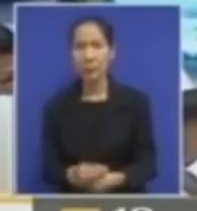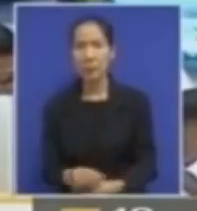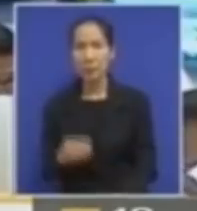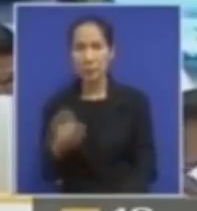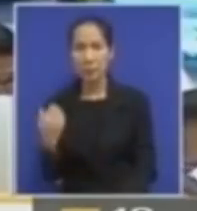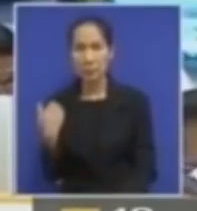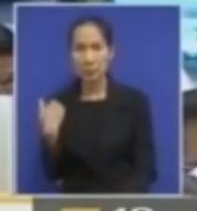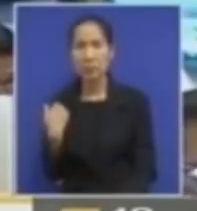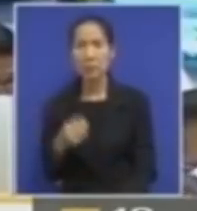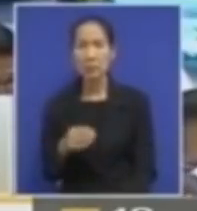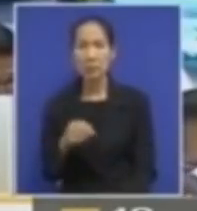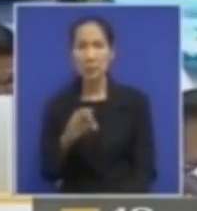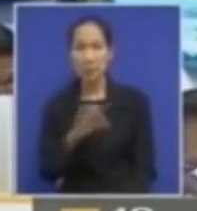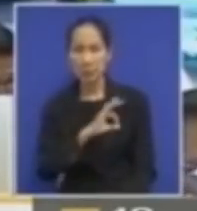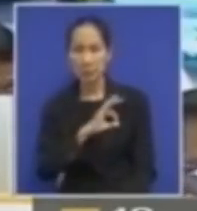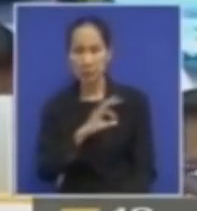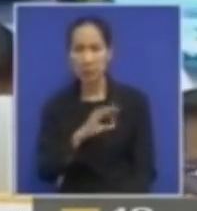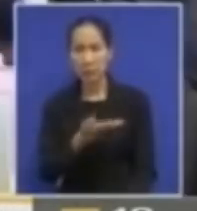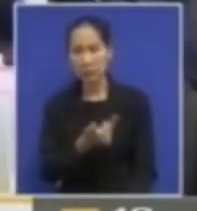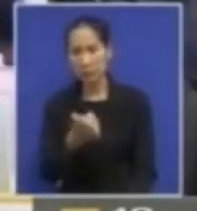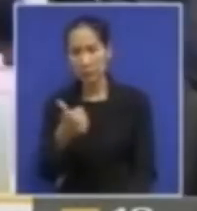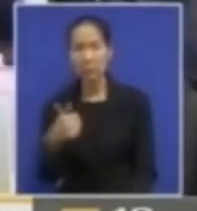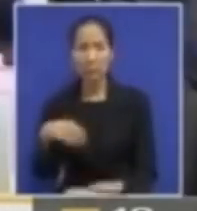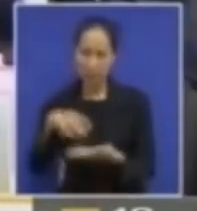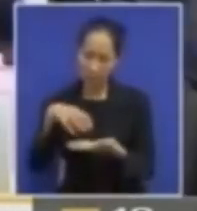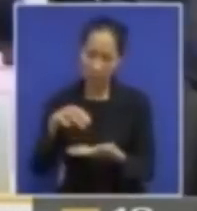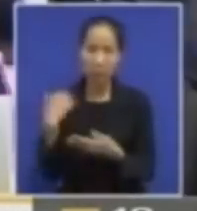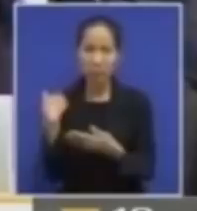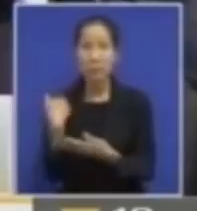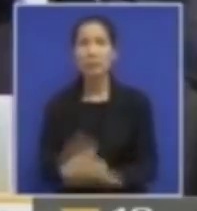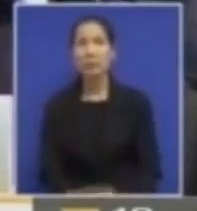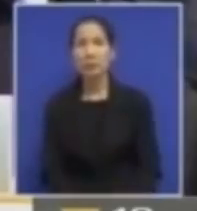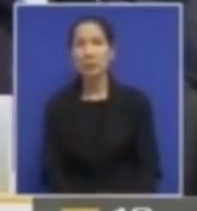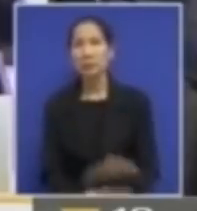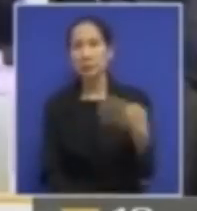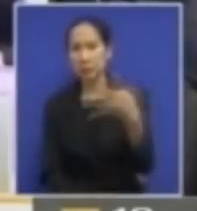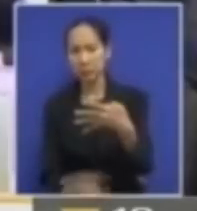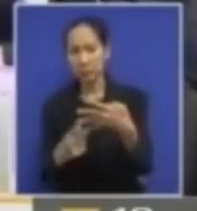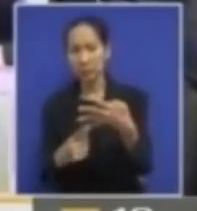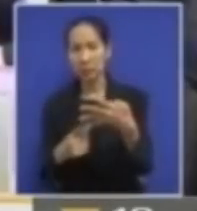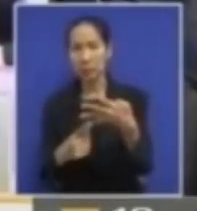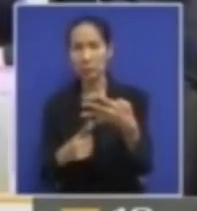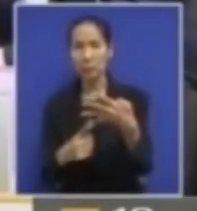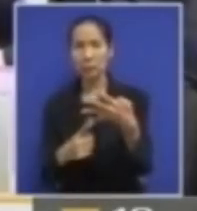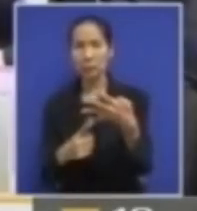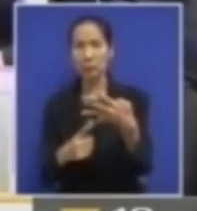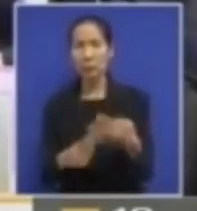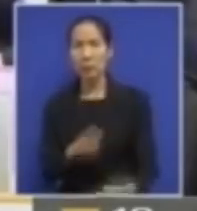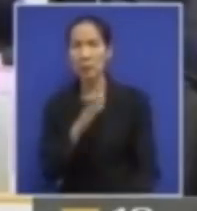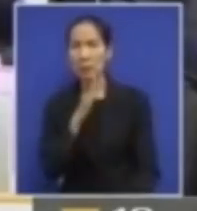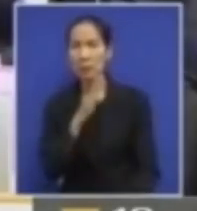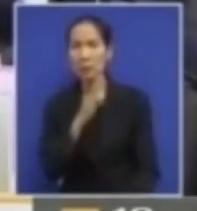ประธานได้รับทราบในประเด็นนี้ประเด็นที่4ครับท่านประธานครับถ้าสมาชิก